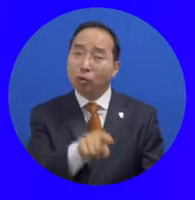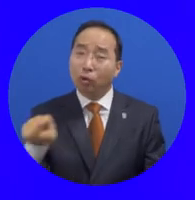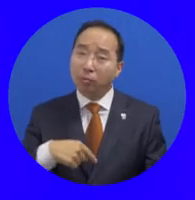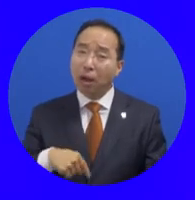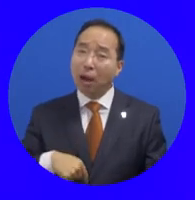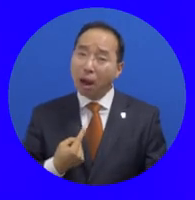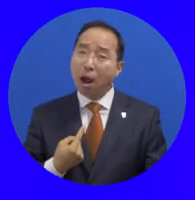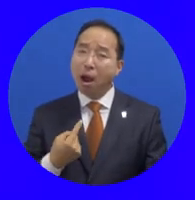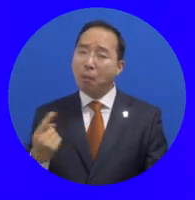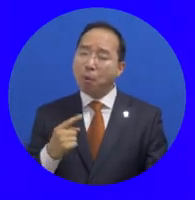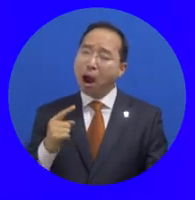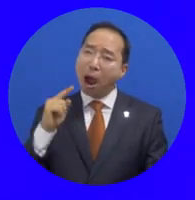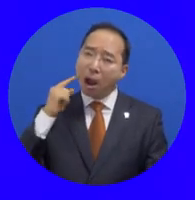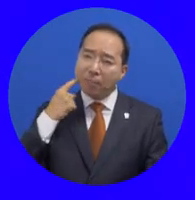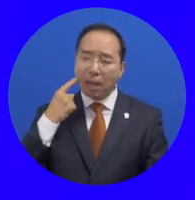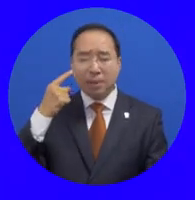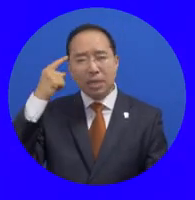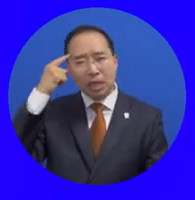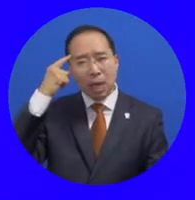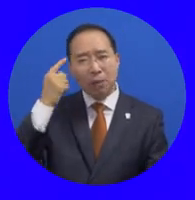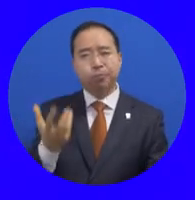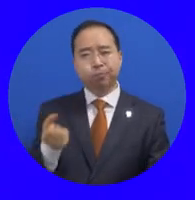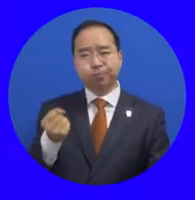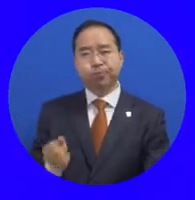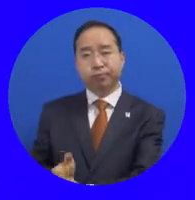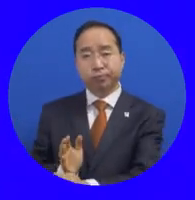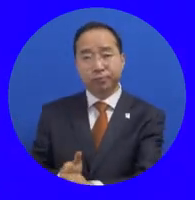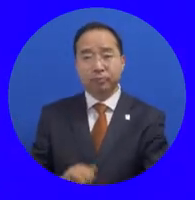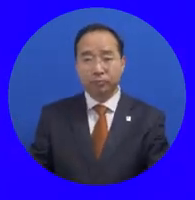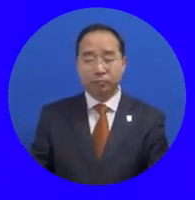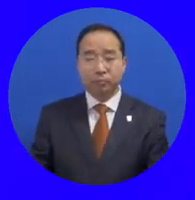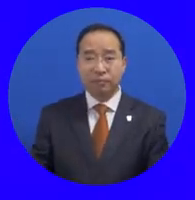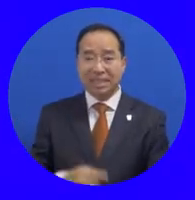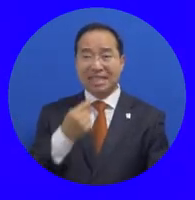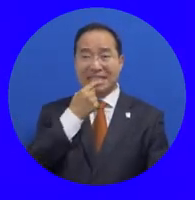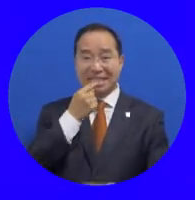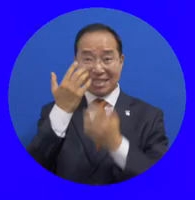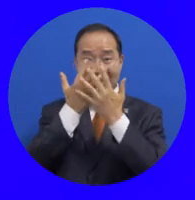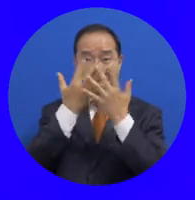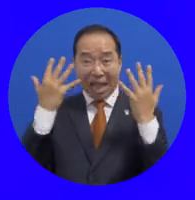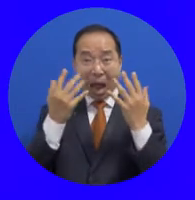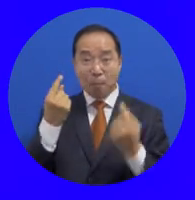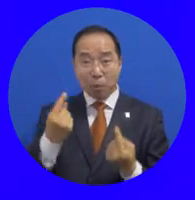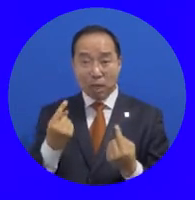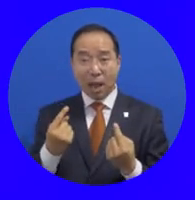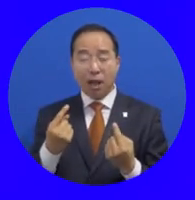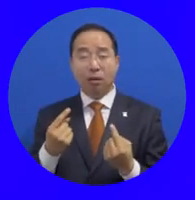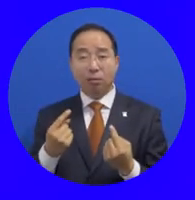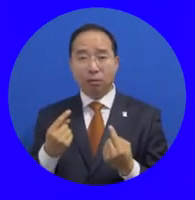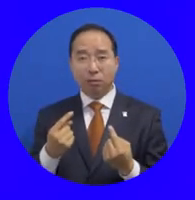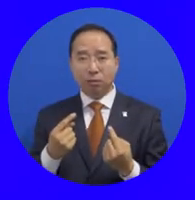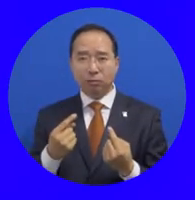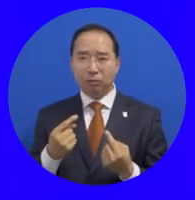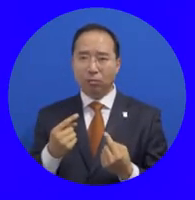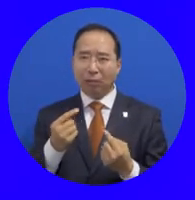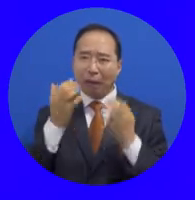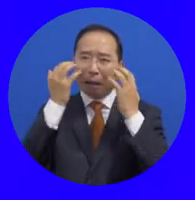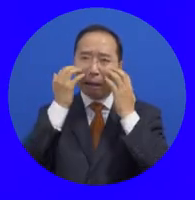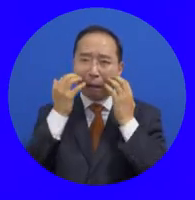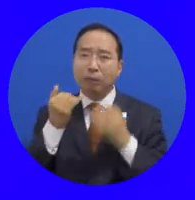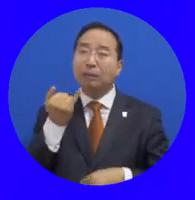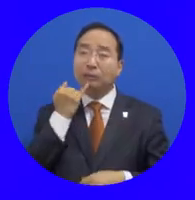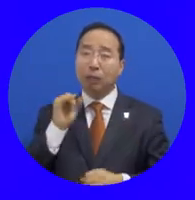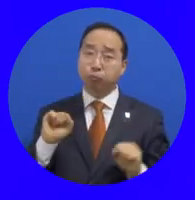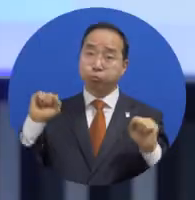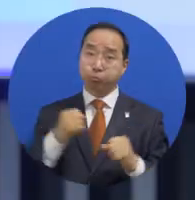나름의 아름다움의 잣대를 갖고 계시면요. 오히려 하얀 피부보다도 저는 막 주근깨 난 까만 피부가 훨씬